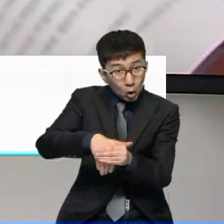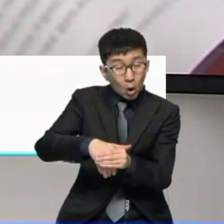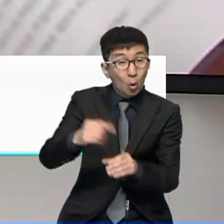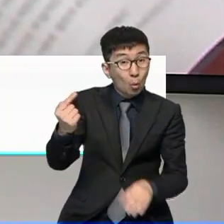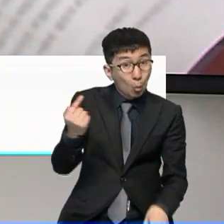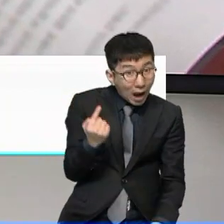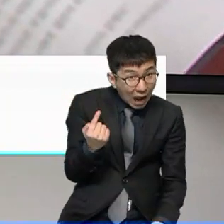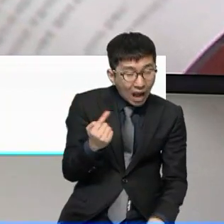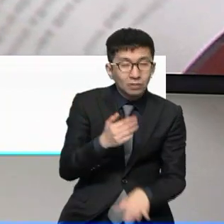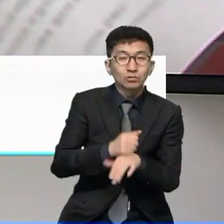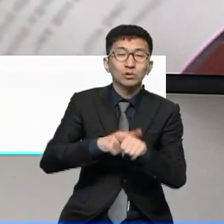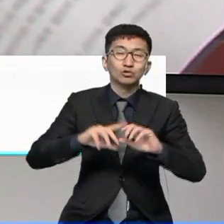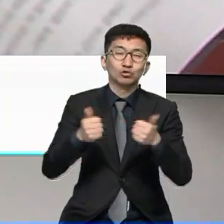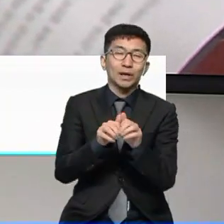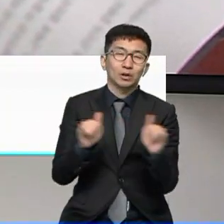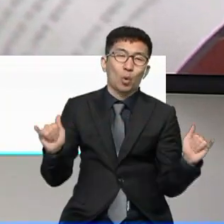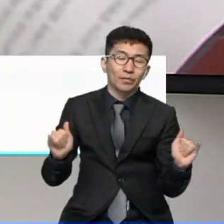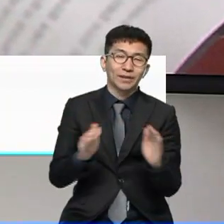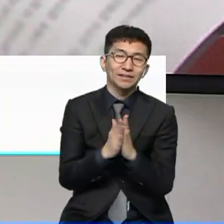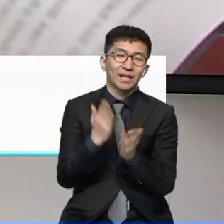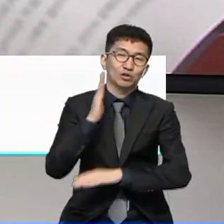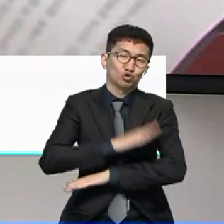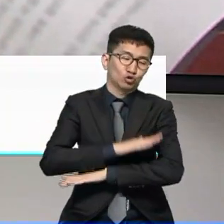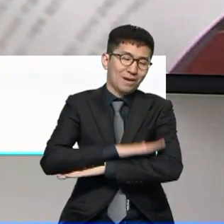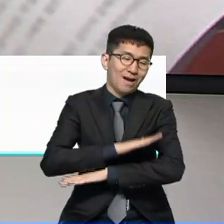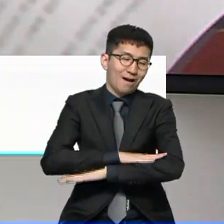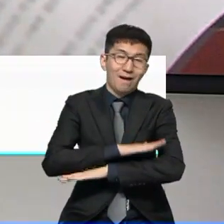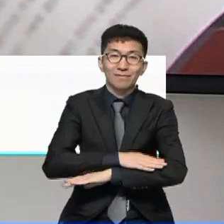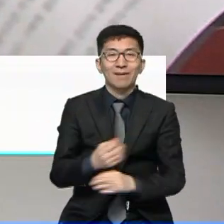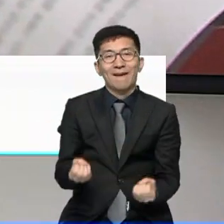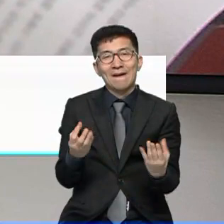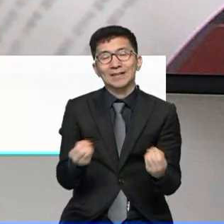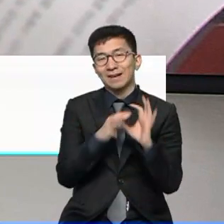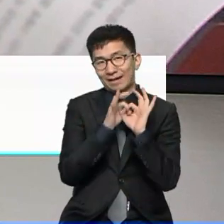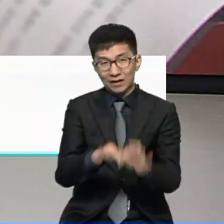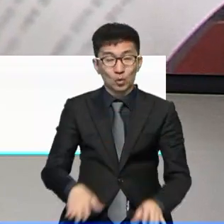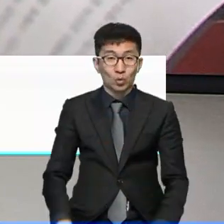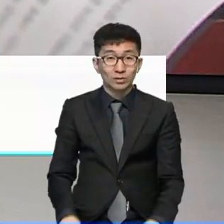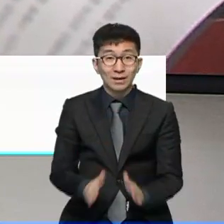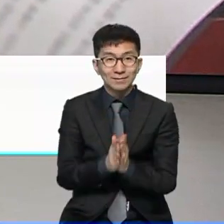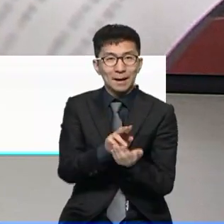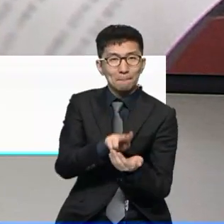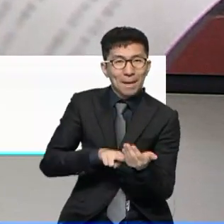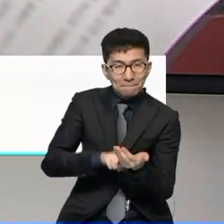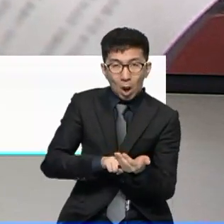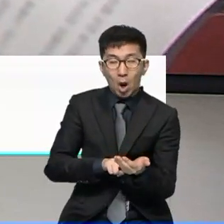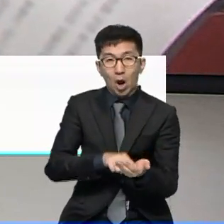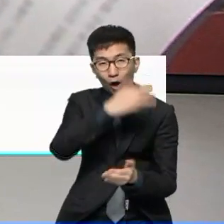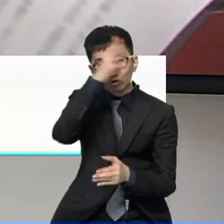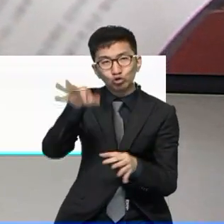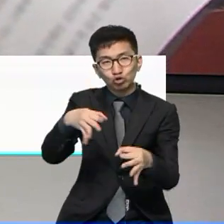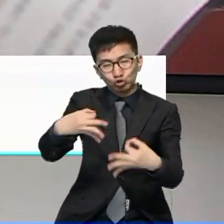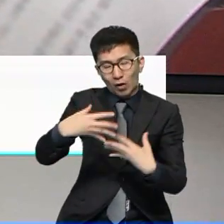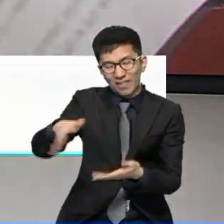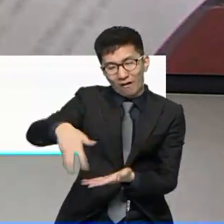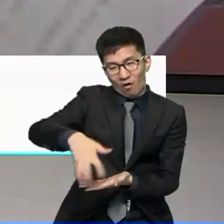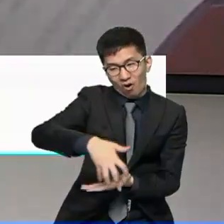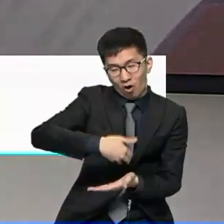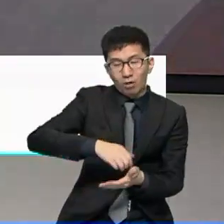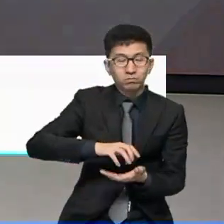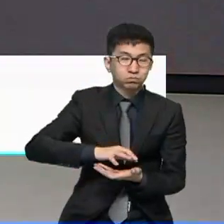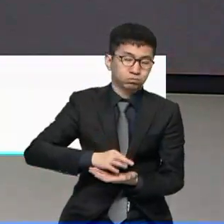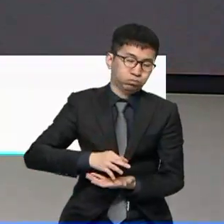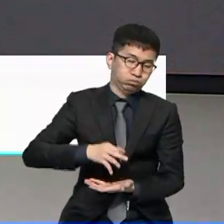네, 선거가 다가오면 국회의원들은 앞다퉈 출판 기념회를 엽니다. 그 책을 팔면서 책값